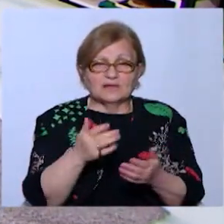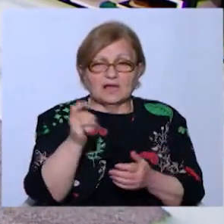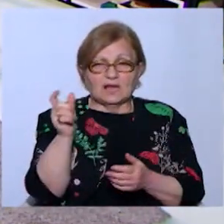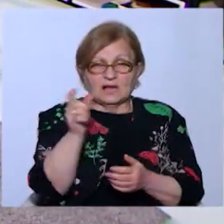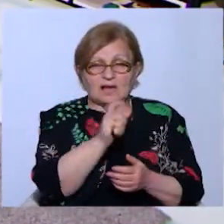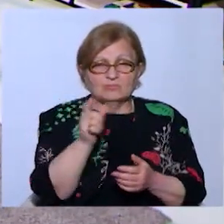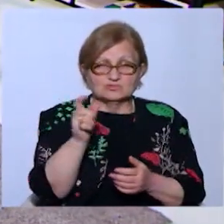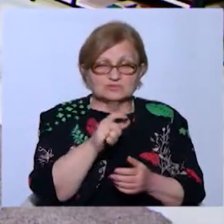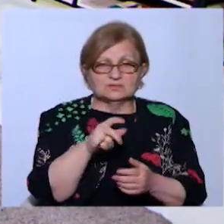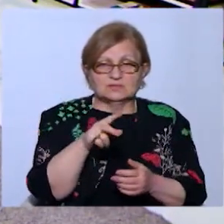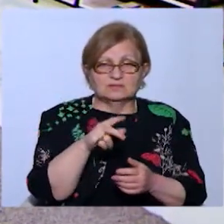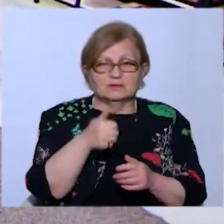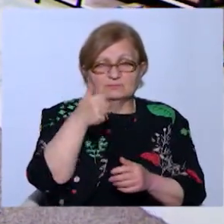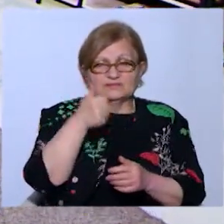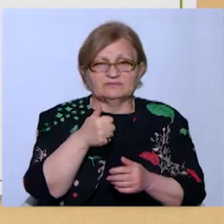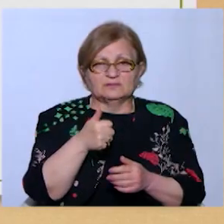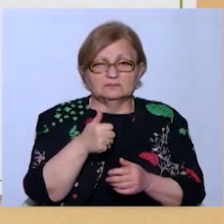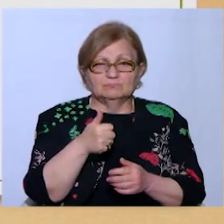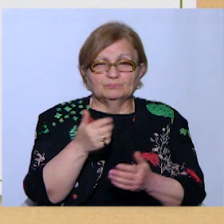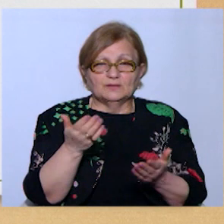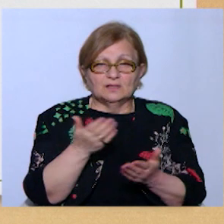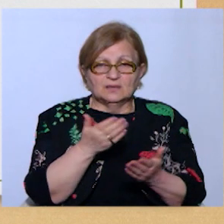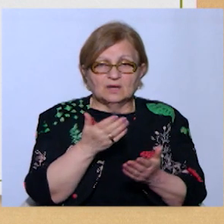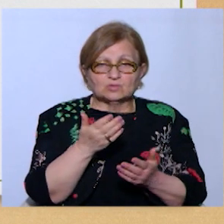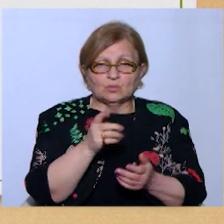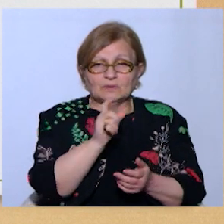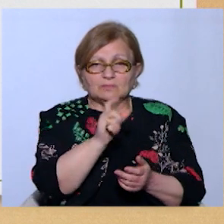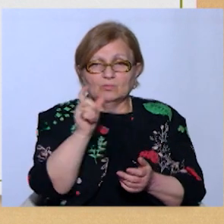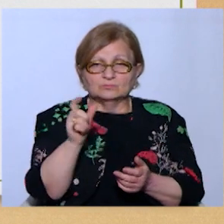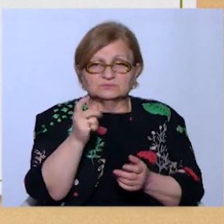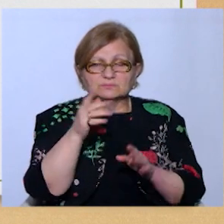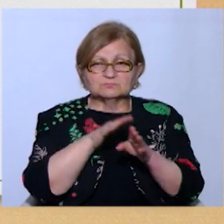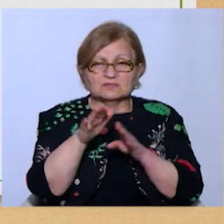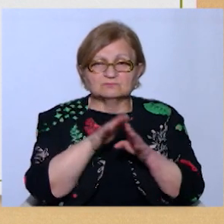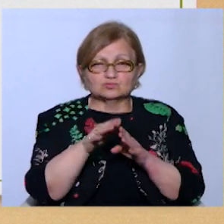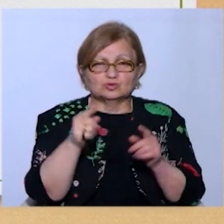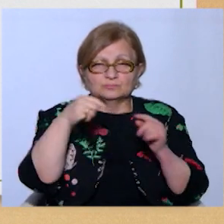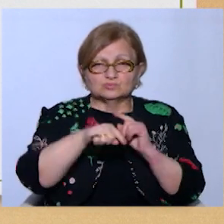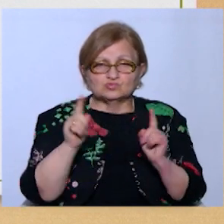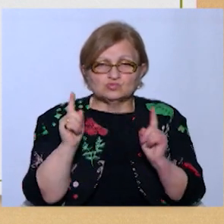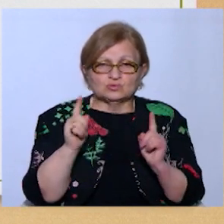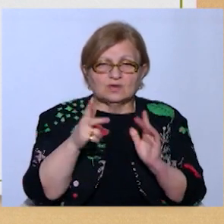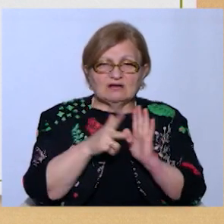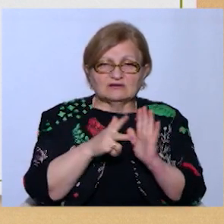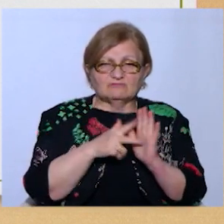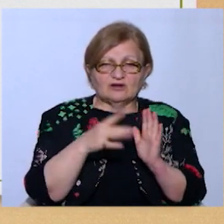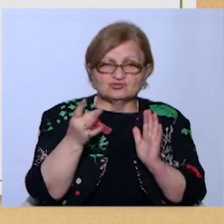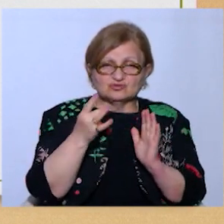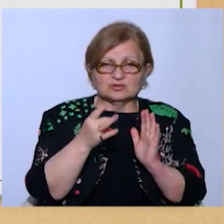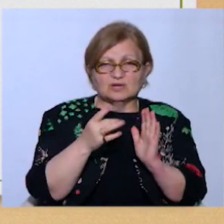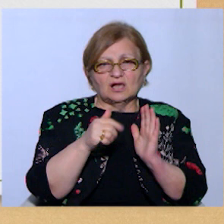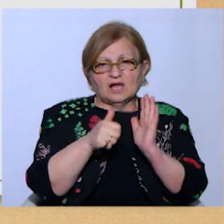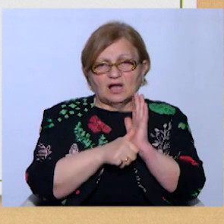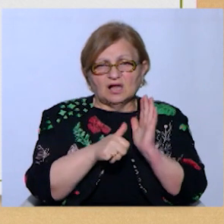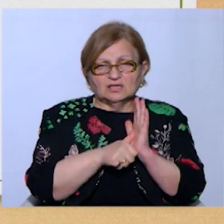ამოცანას ლოგარითმებზე. პირველი არის ასეთი, რომელ ორ მომდევნო თელრიცხვ შორისაა მოთავსებული 8-ჯერ ლოგარითმი 6-ის ფუძით 2-დან